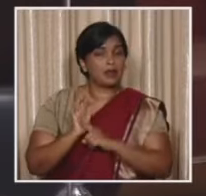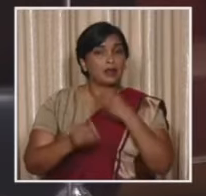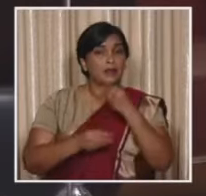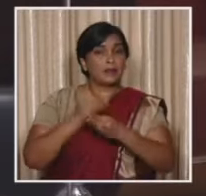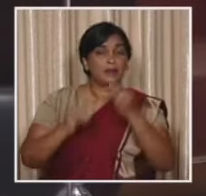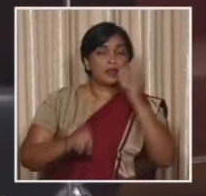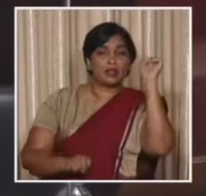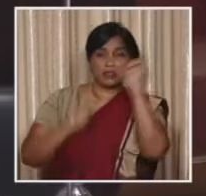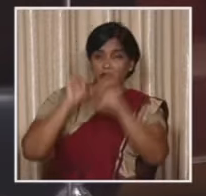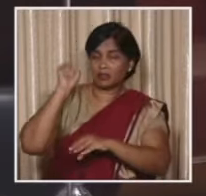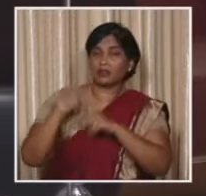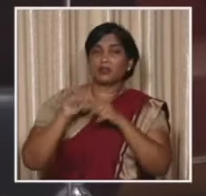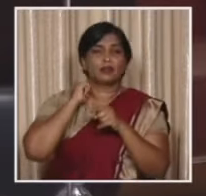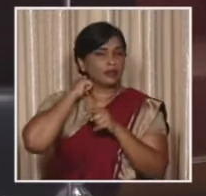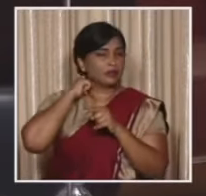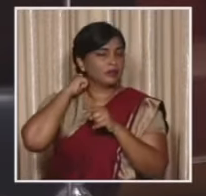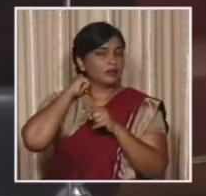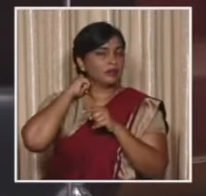ආයෝජකයන්